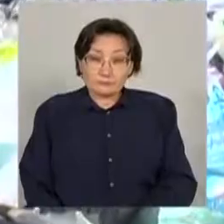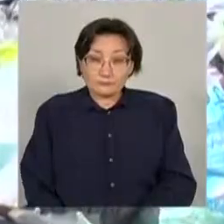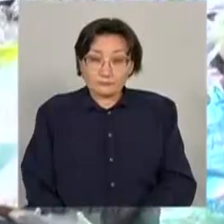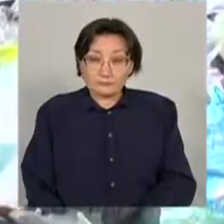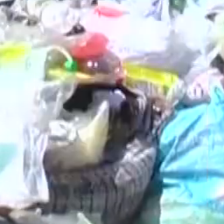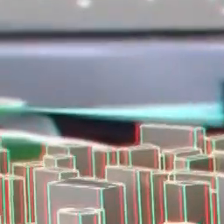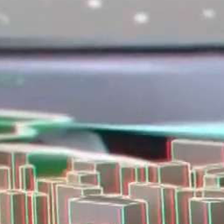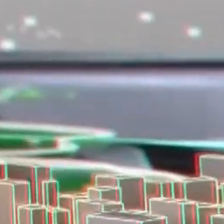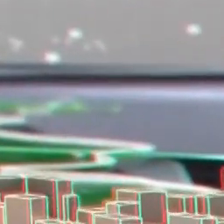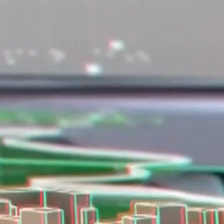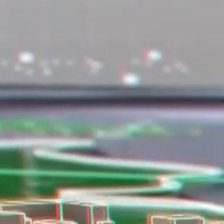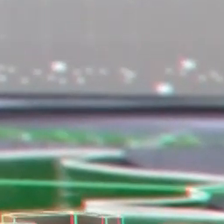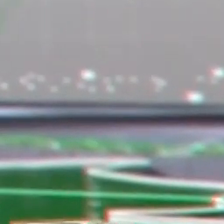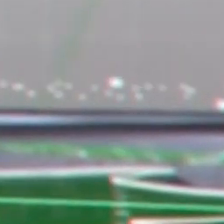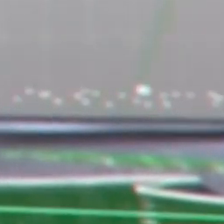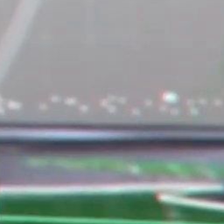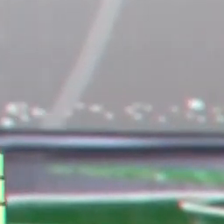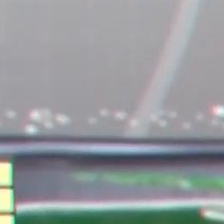облысынан.